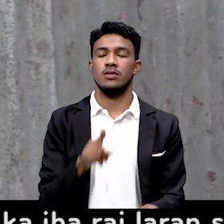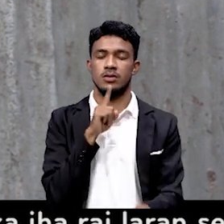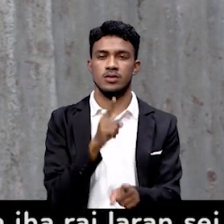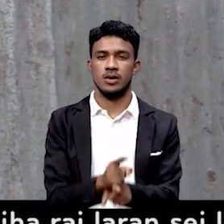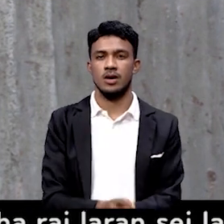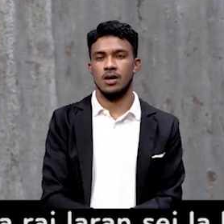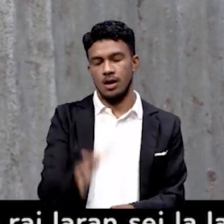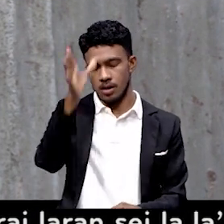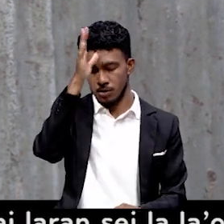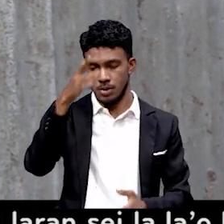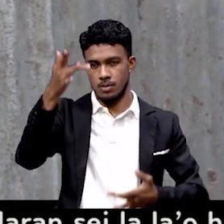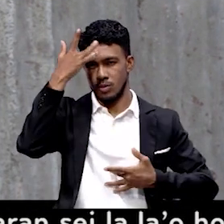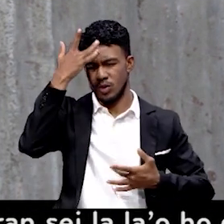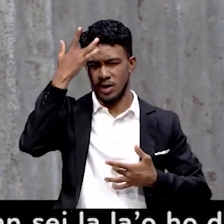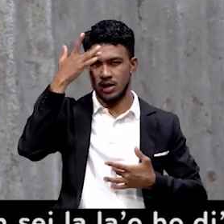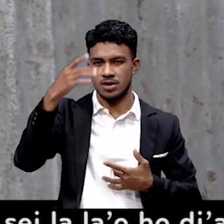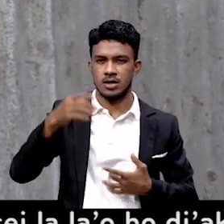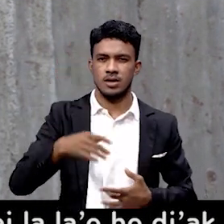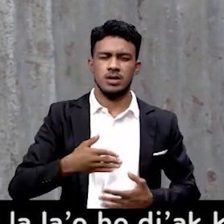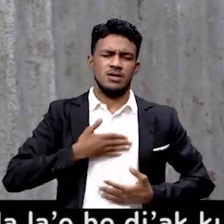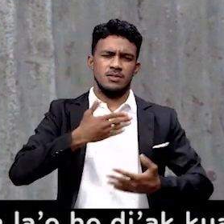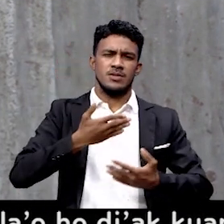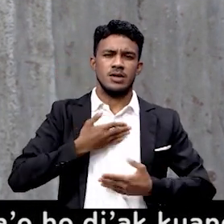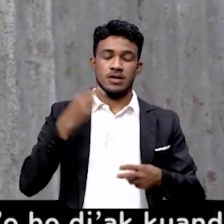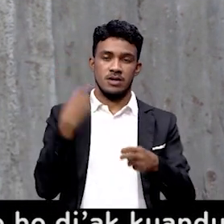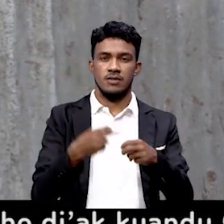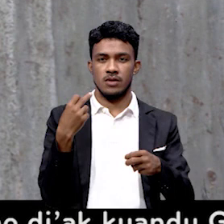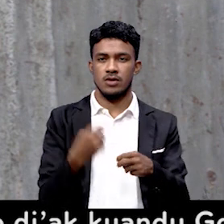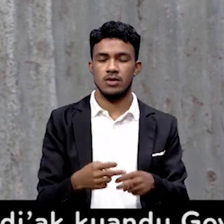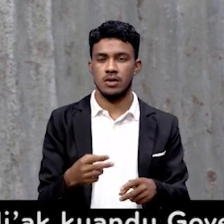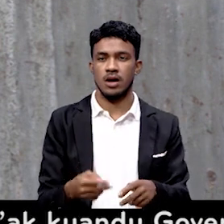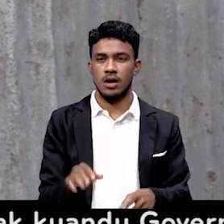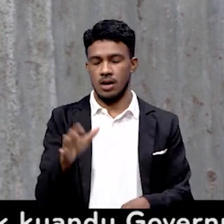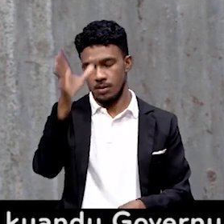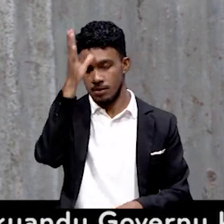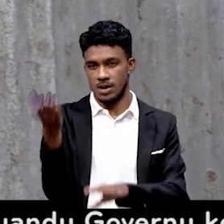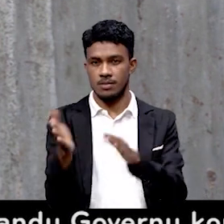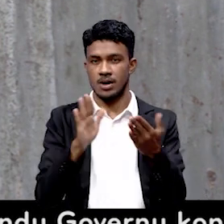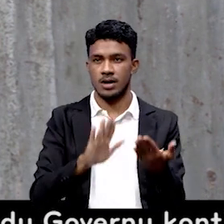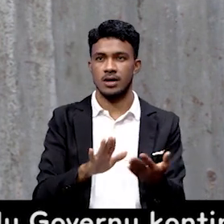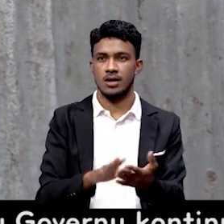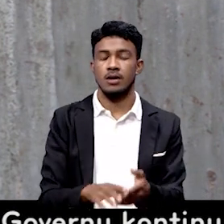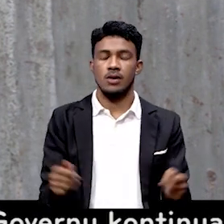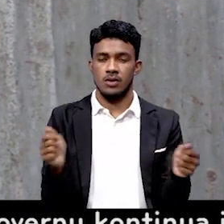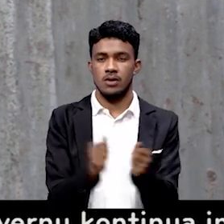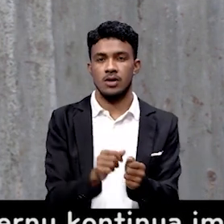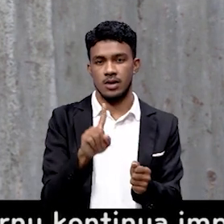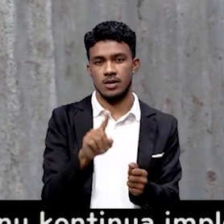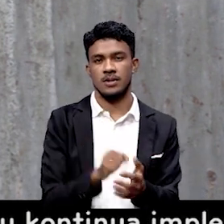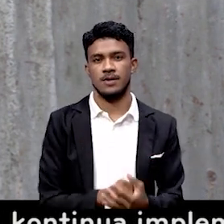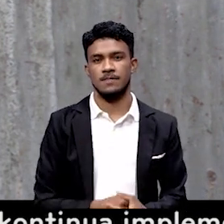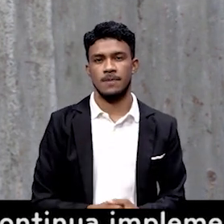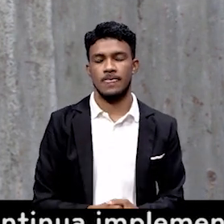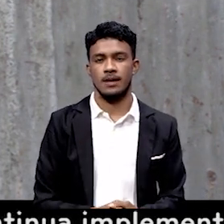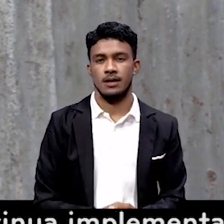semuras larang dari isla dia ini apa usikis ante tiga duran emak. Atu.